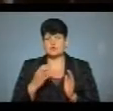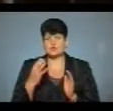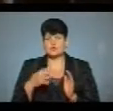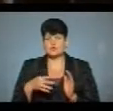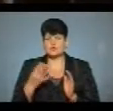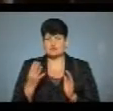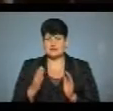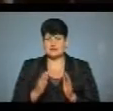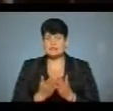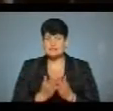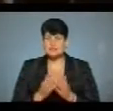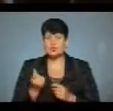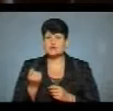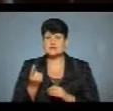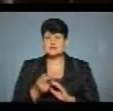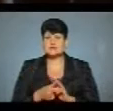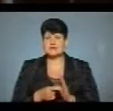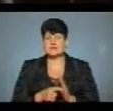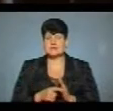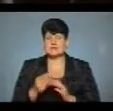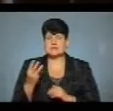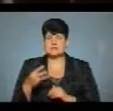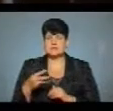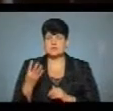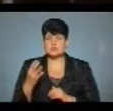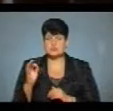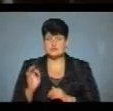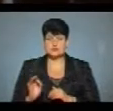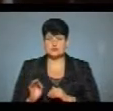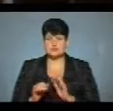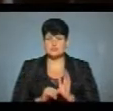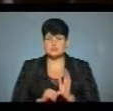7844 книжки. І 11 клас – 34%,